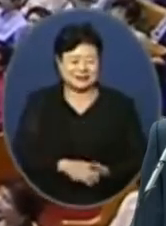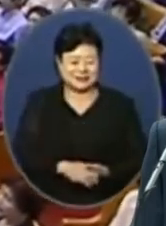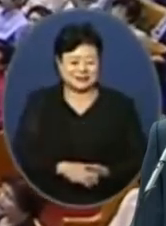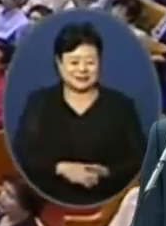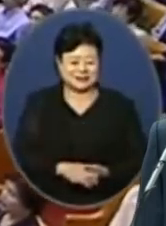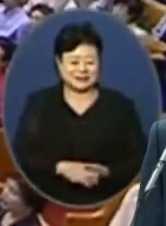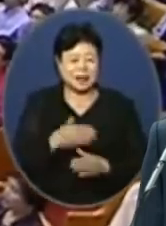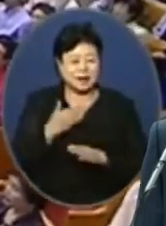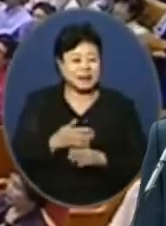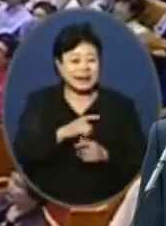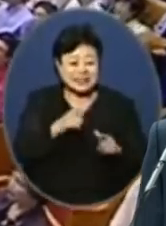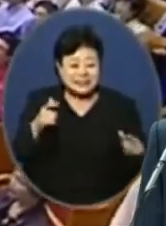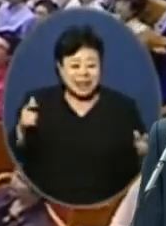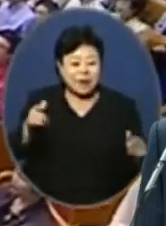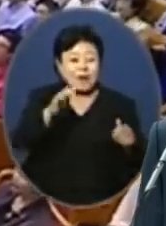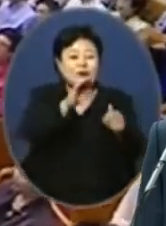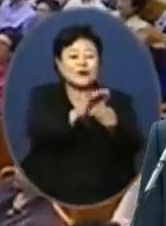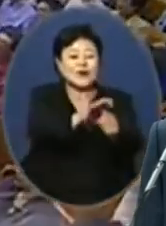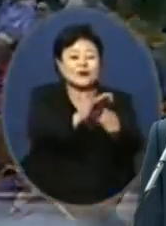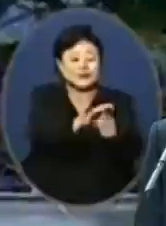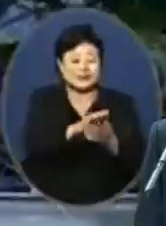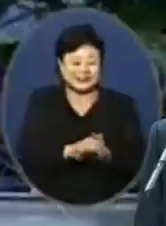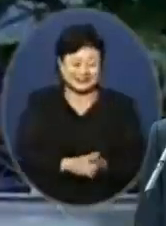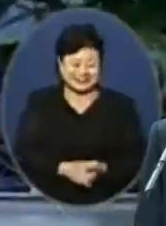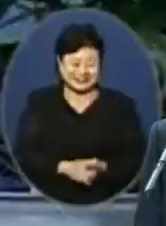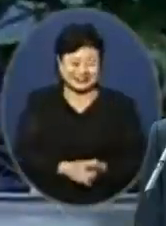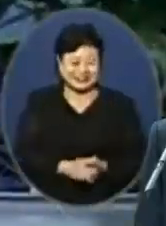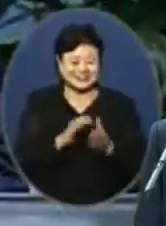나의 안내자가 되어서 도와주었습니다.